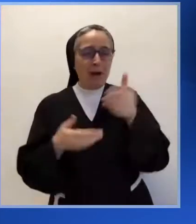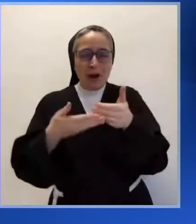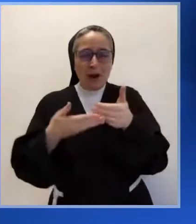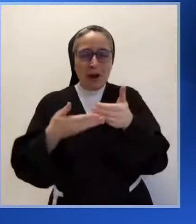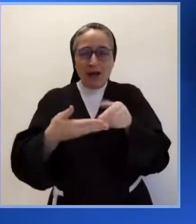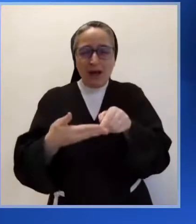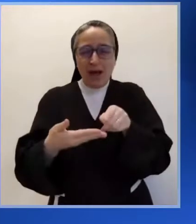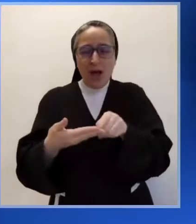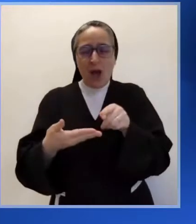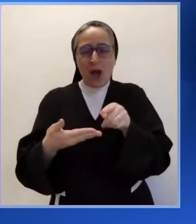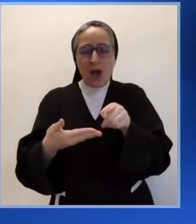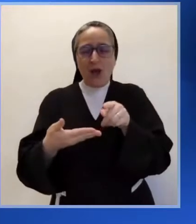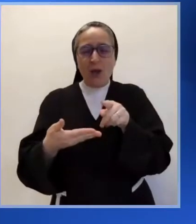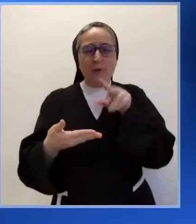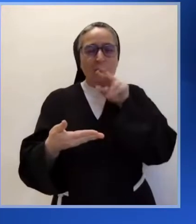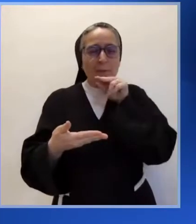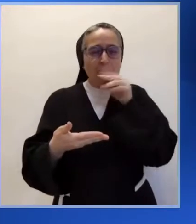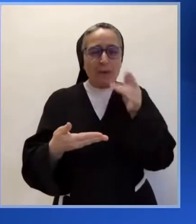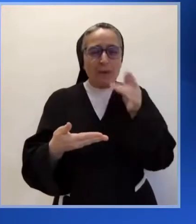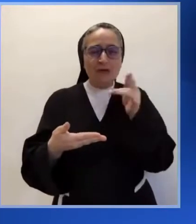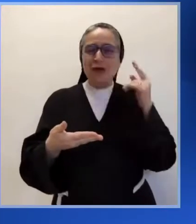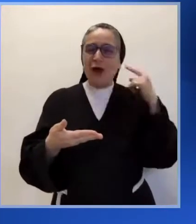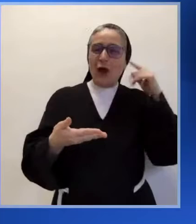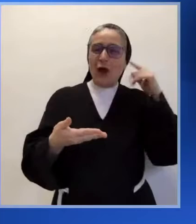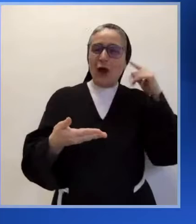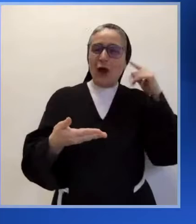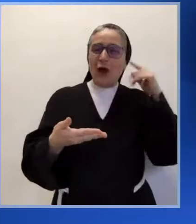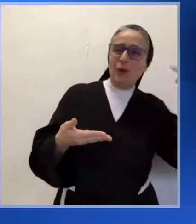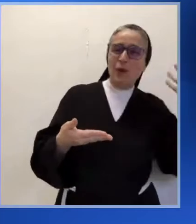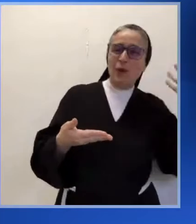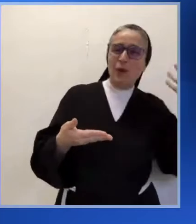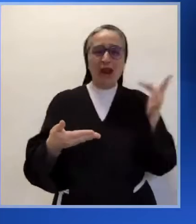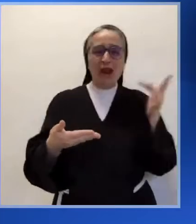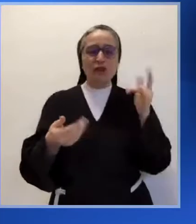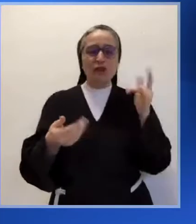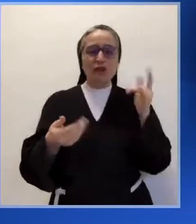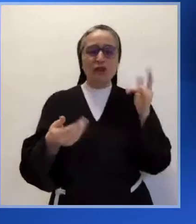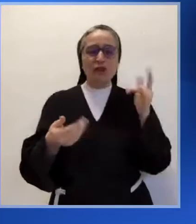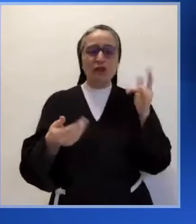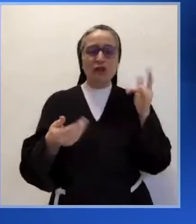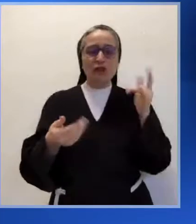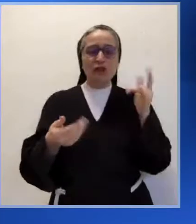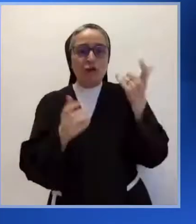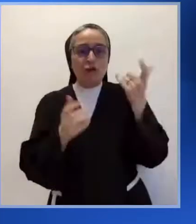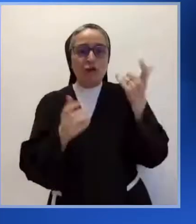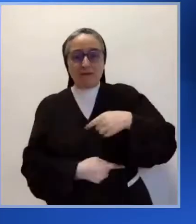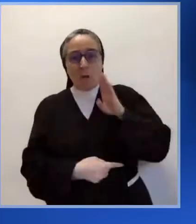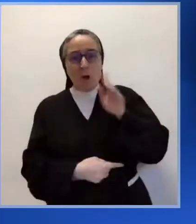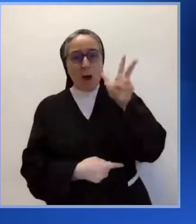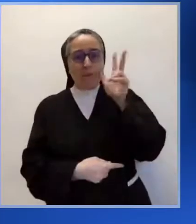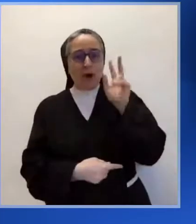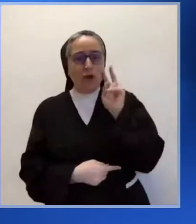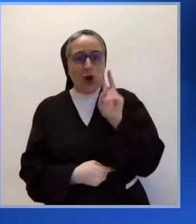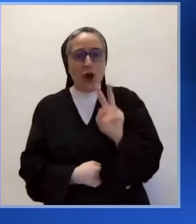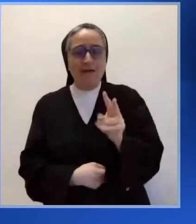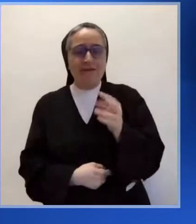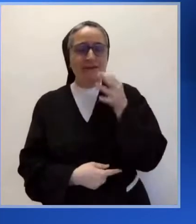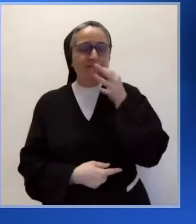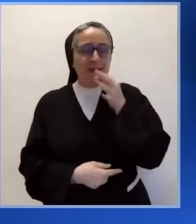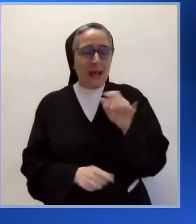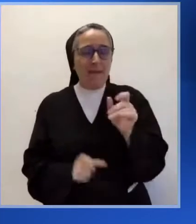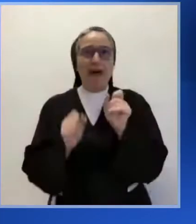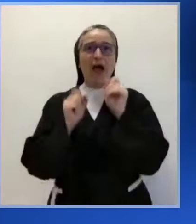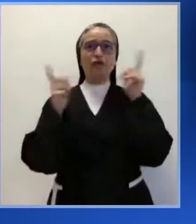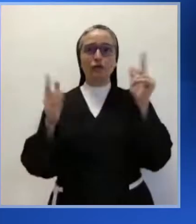il mormorio di una bellezza leggera, per colmare di stupore il cuore di ogni uomo e donna che si apre